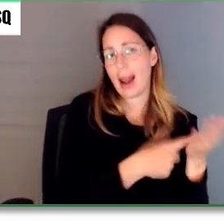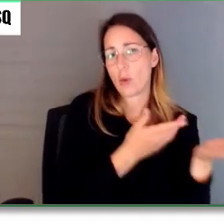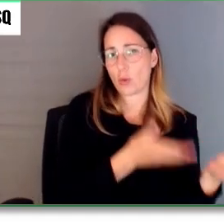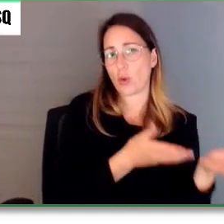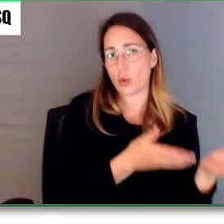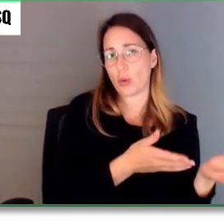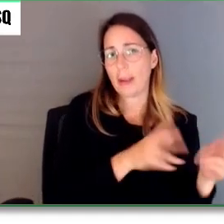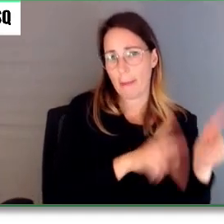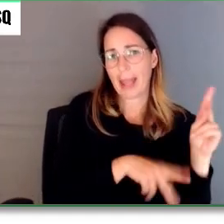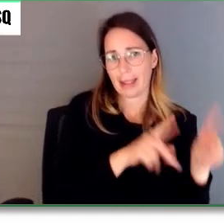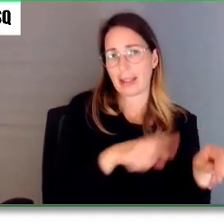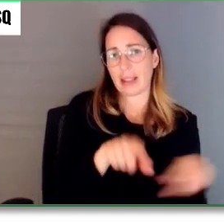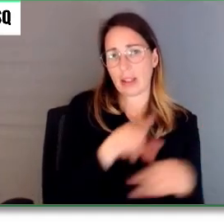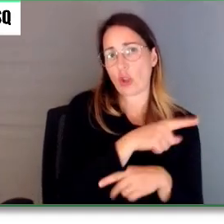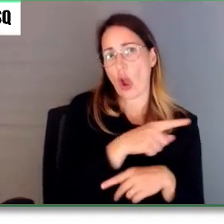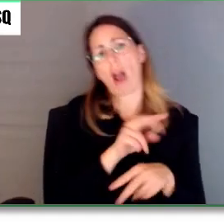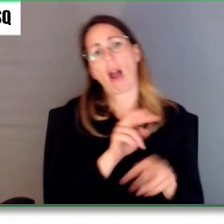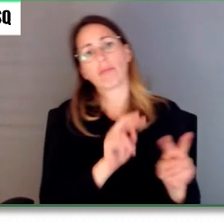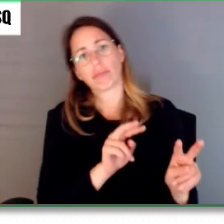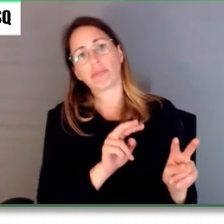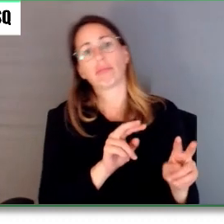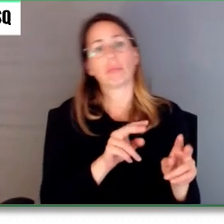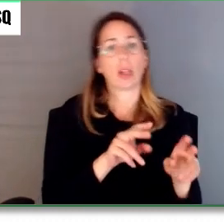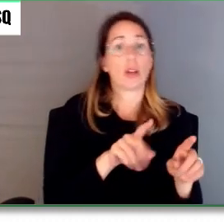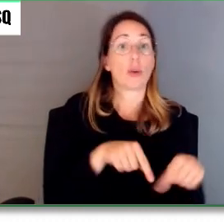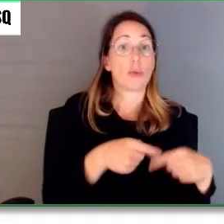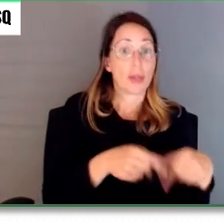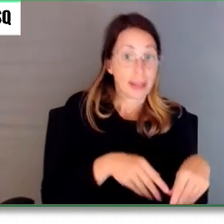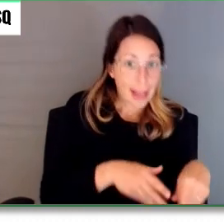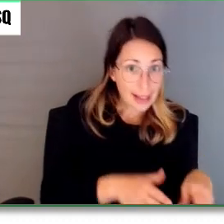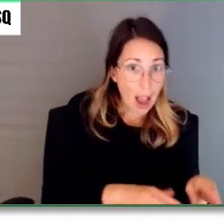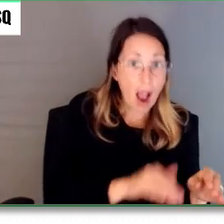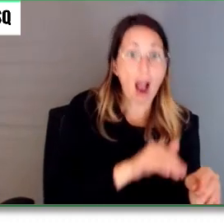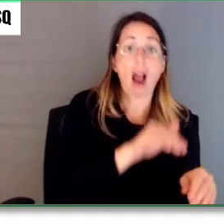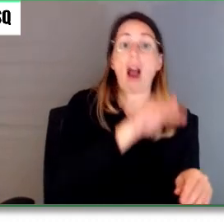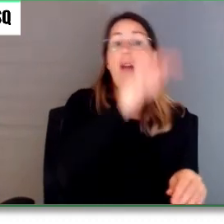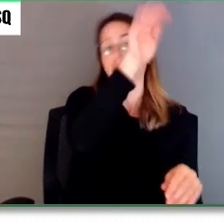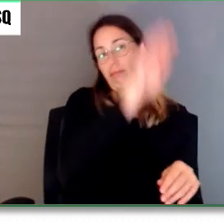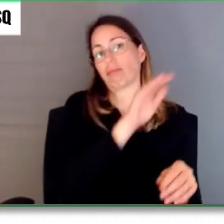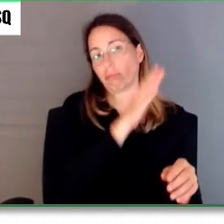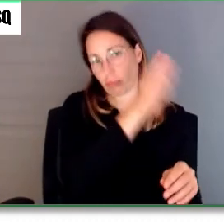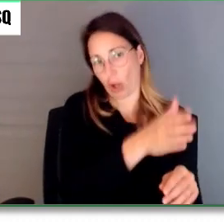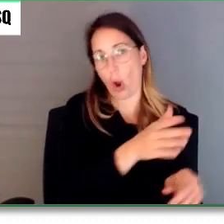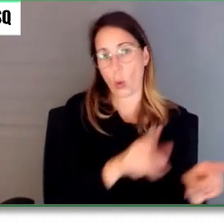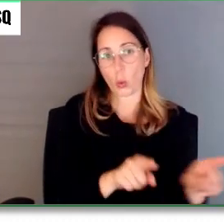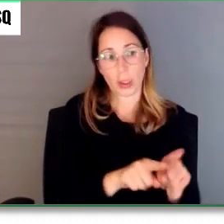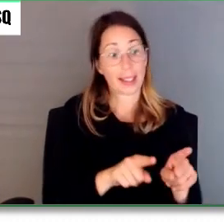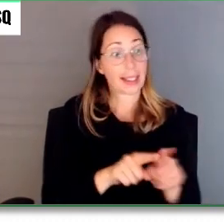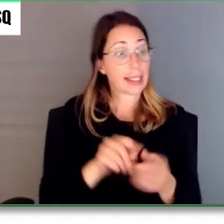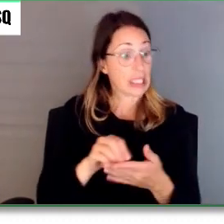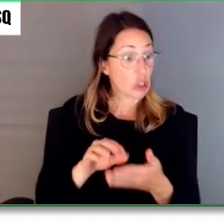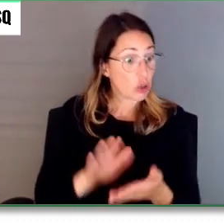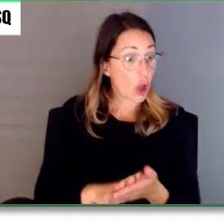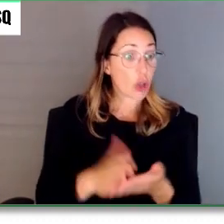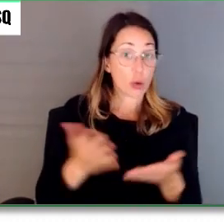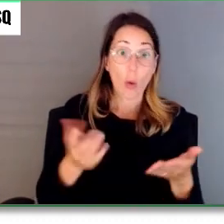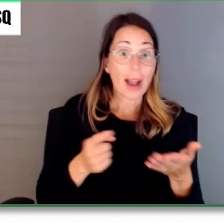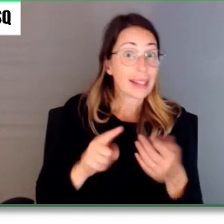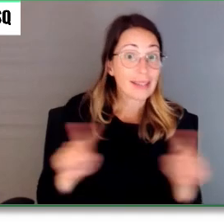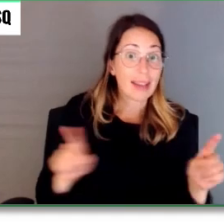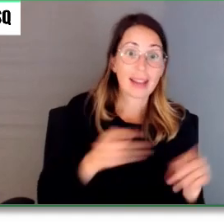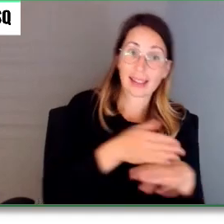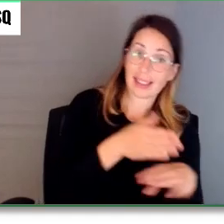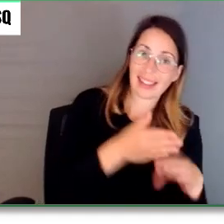regardait les gens de la naissance vers l'âge plus avancé. On a noté la différence entre accessibilité et inclusion, mais on